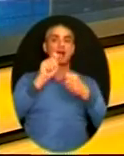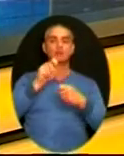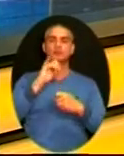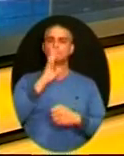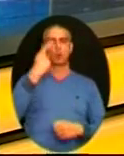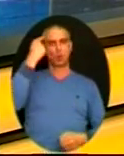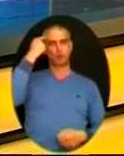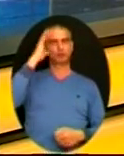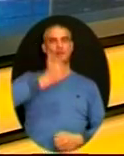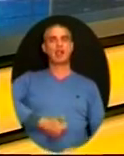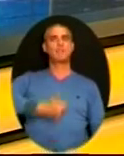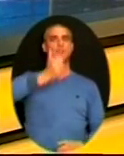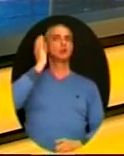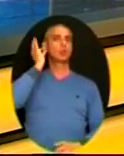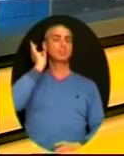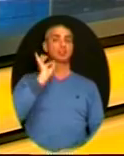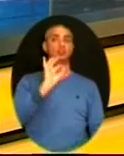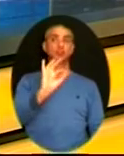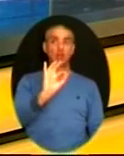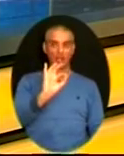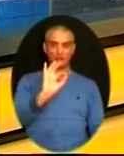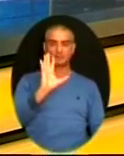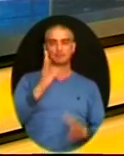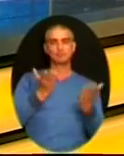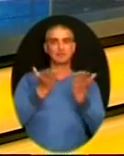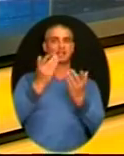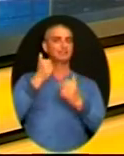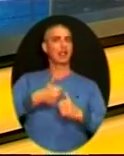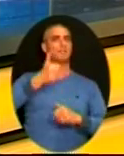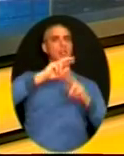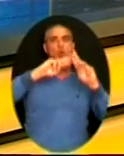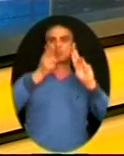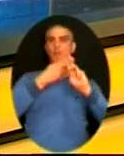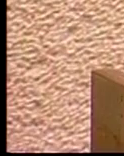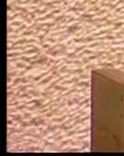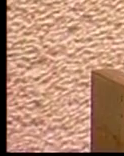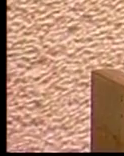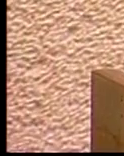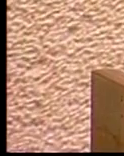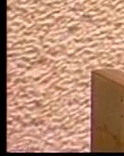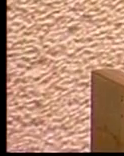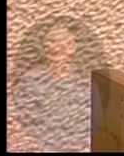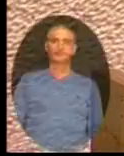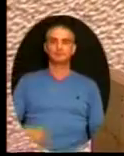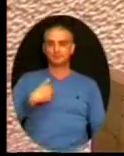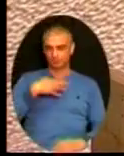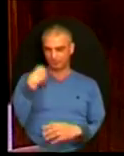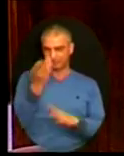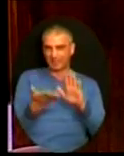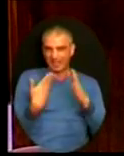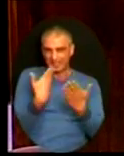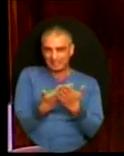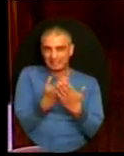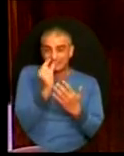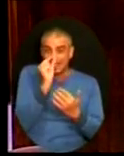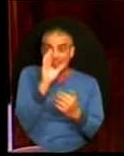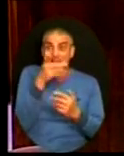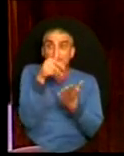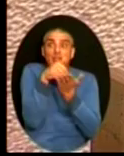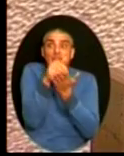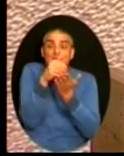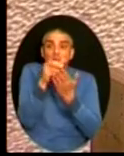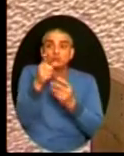מה הוא חושב על המנהיגות הנשית שלהן ביחס למנהיגות אחרות בעולם. תן לי לתת לך עצה קטנה, אם